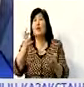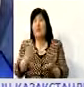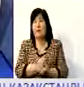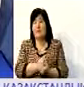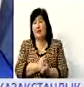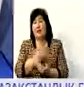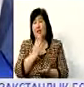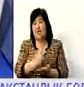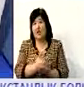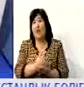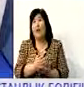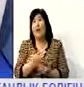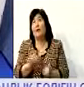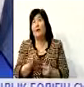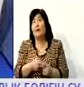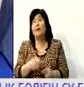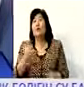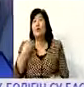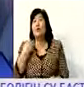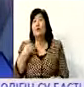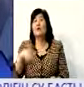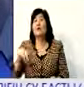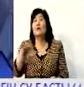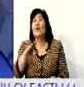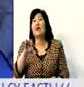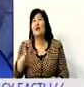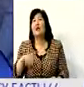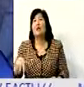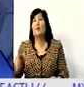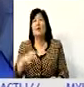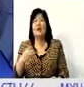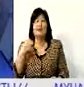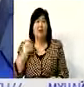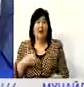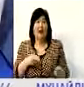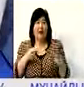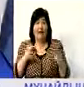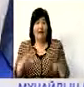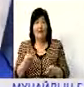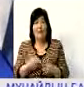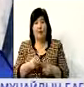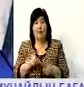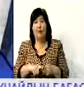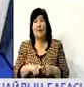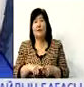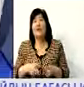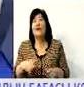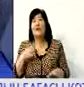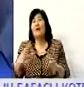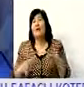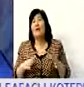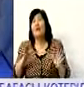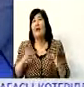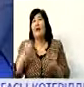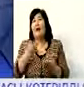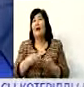бәрінен басшыда алып келе жатырмыз. Енді осы Қызылорда сыр өңірі, жыр өңірі дейді ғой, енді осы сыр өңіріне келіп, осы Кеңес Дүйсекеев ағамыздың Асыл Ана деген